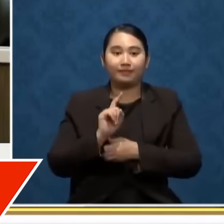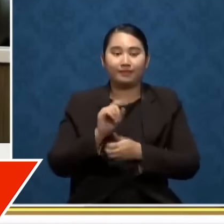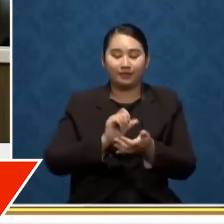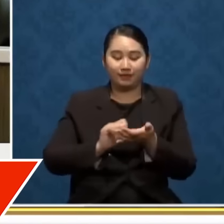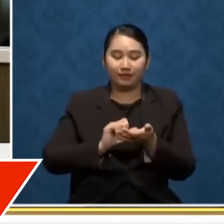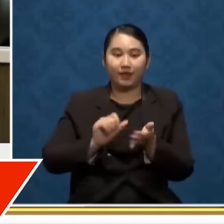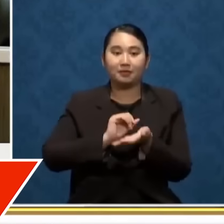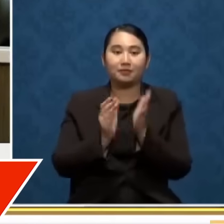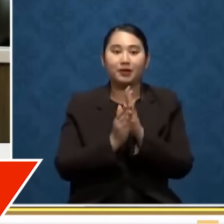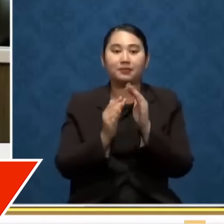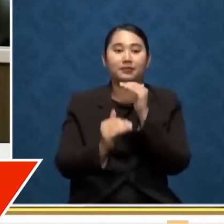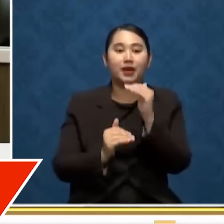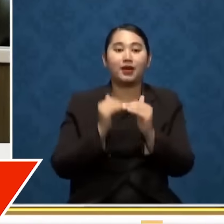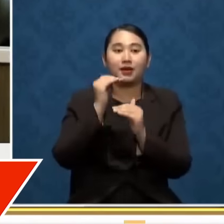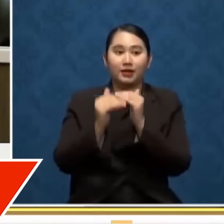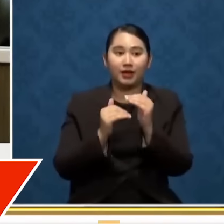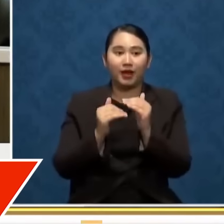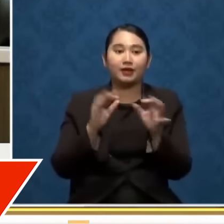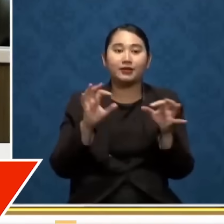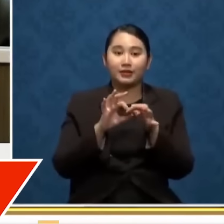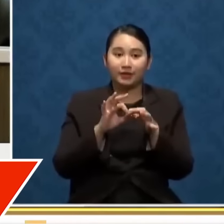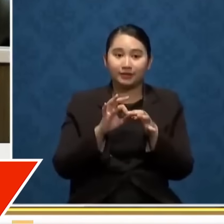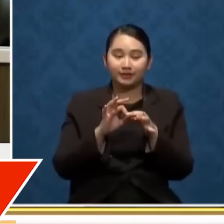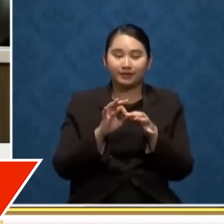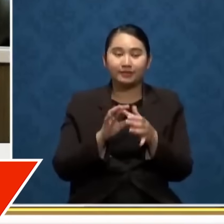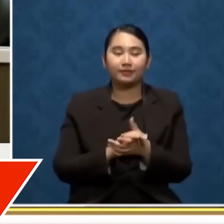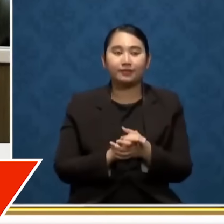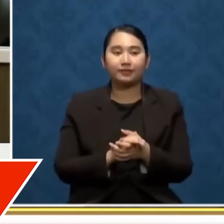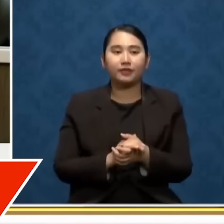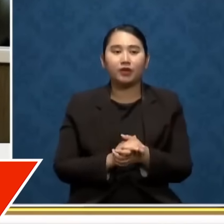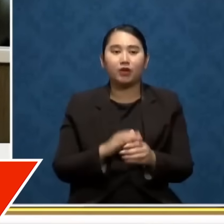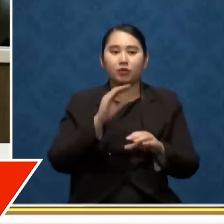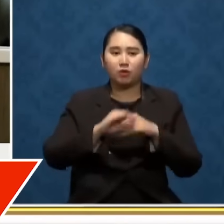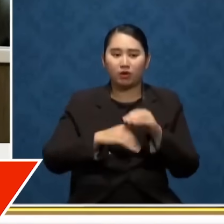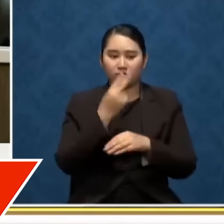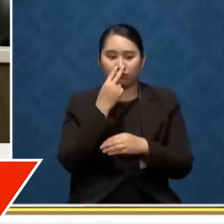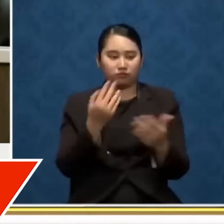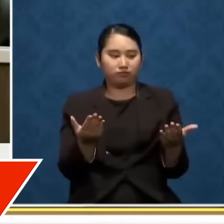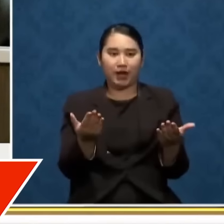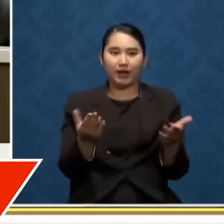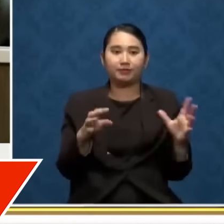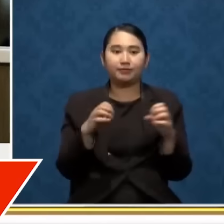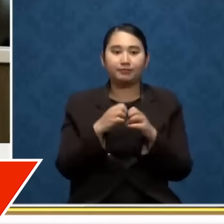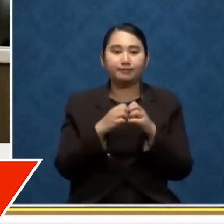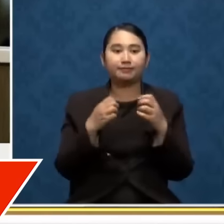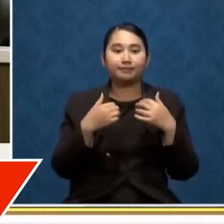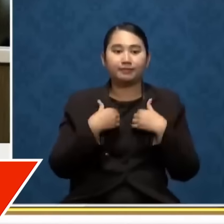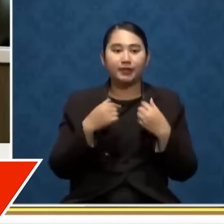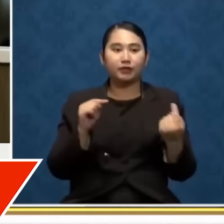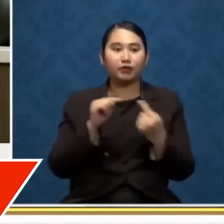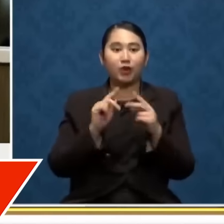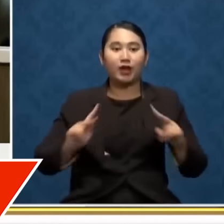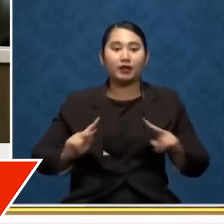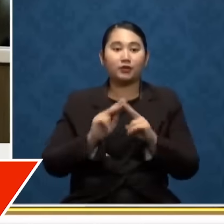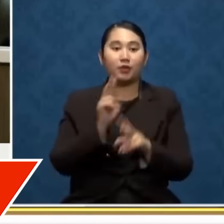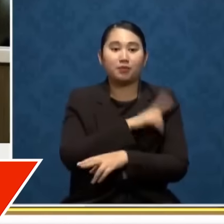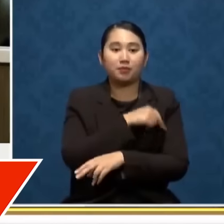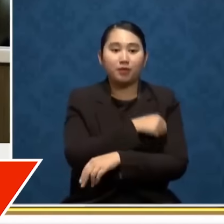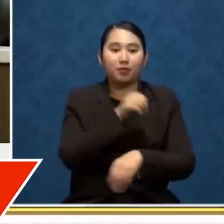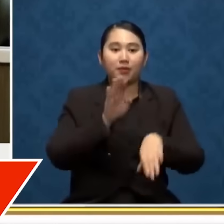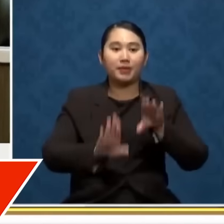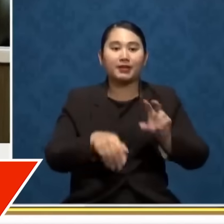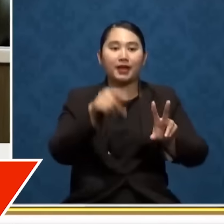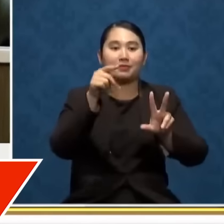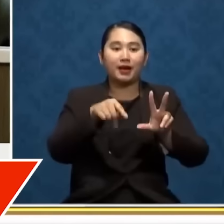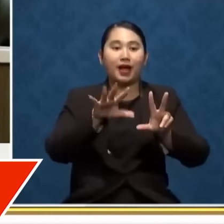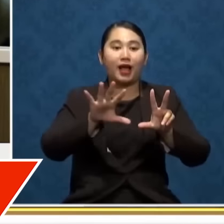ปรุงนะครับพัฒนาด้านการโทรคมนาคมเนี่ยบางโครงการไปทับซ้อนครับทับซ้อนกับใครครับทับซ้อนกับกระทรวงสาธารณสุขนะครับประมาณ